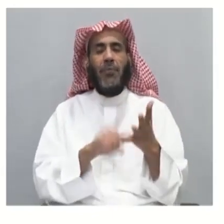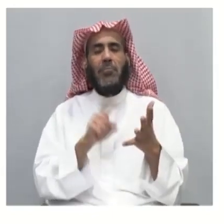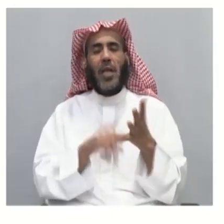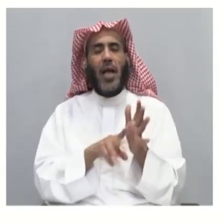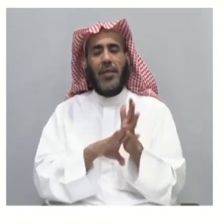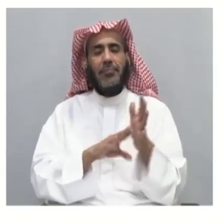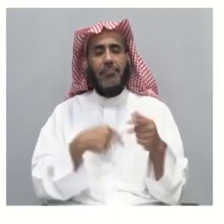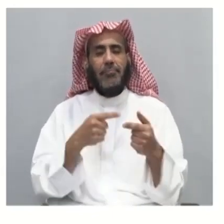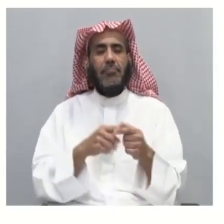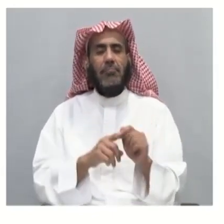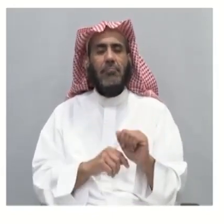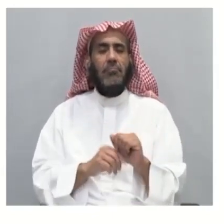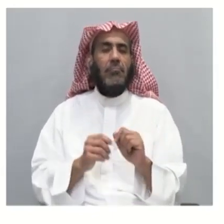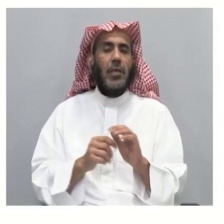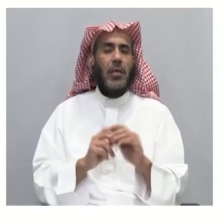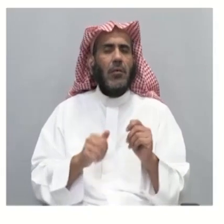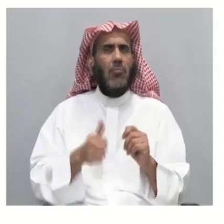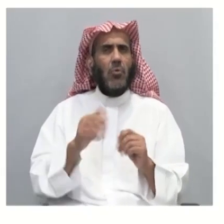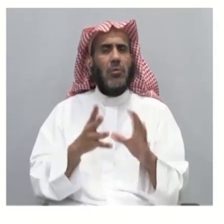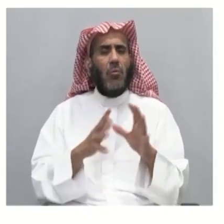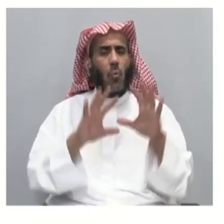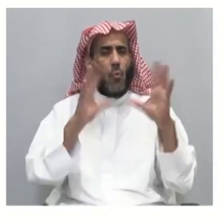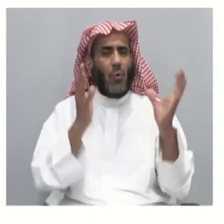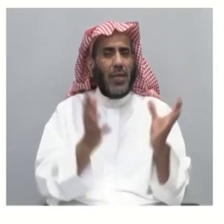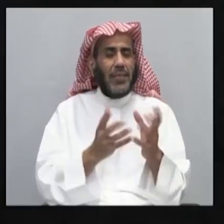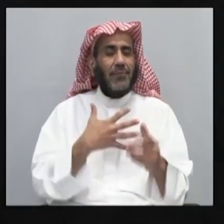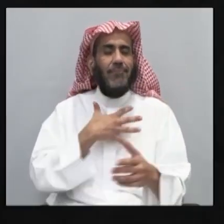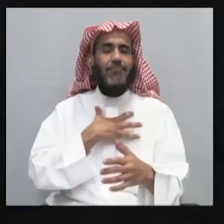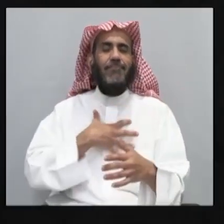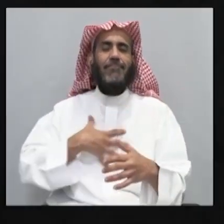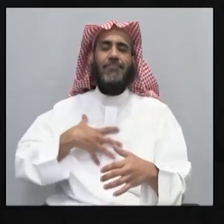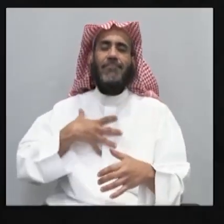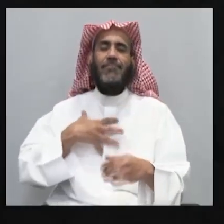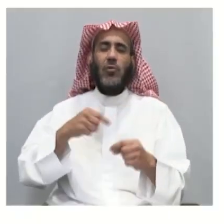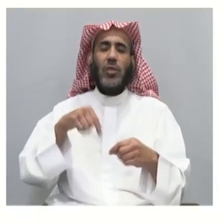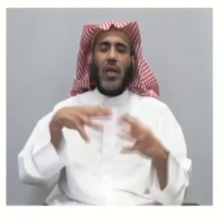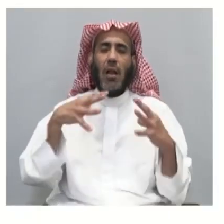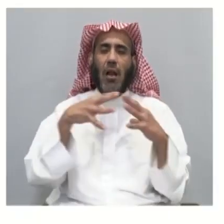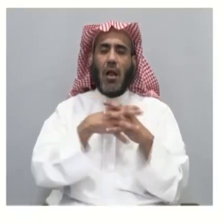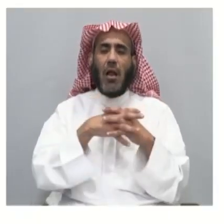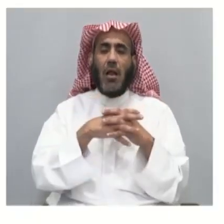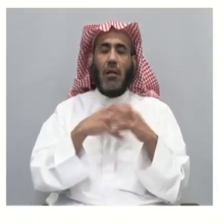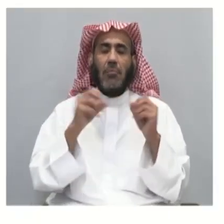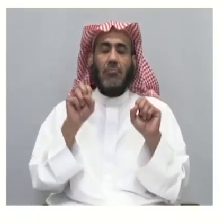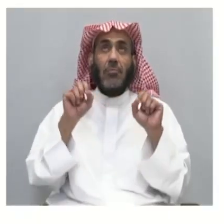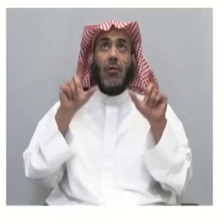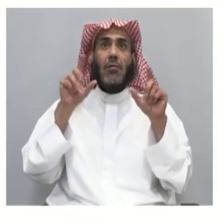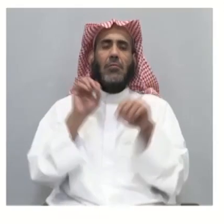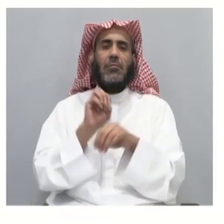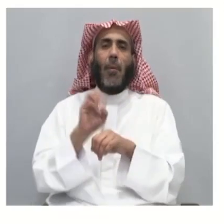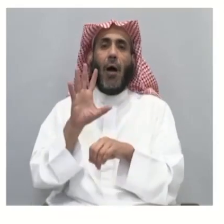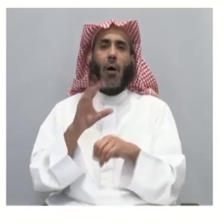تلاحظ انه ممكن يعني تذكر وصف مشاعرك انت في تلك الليله الاستيقاظ صباحا